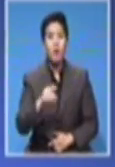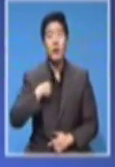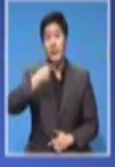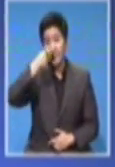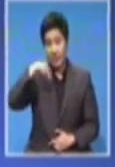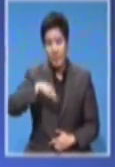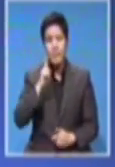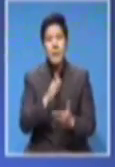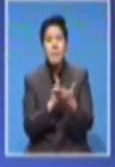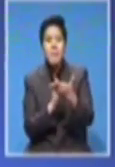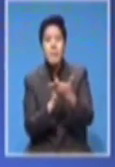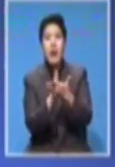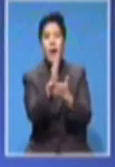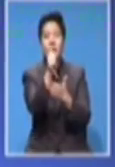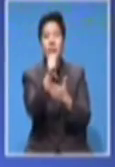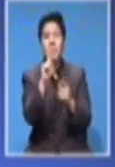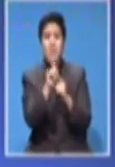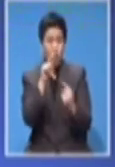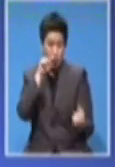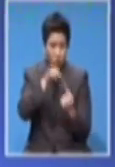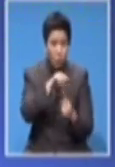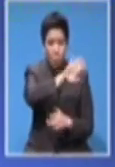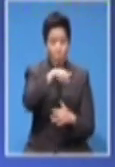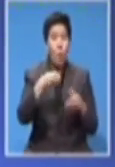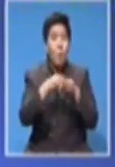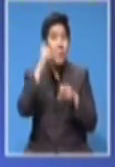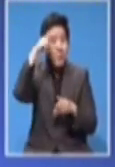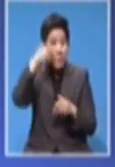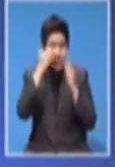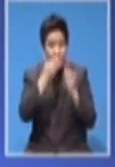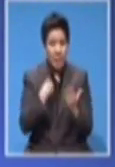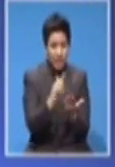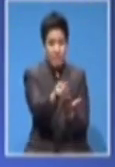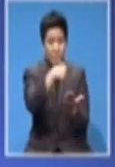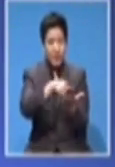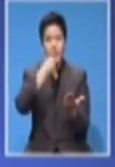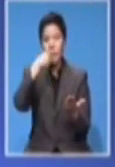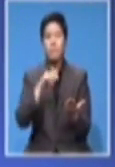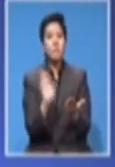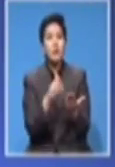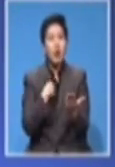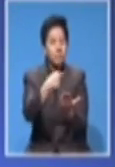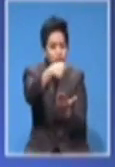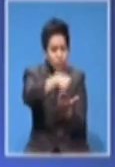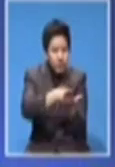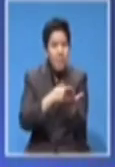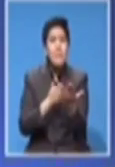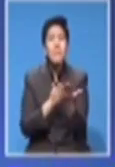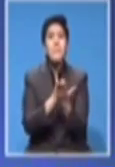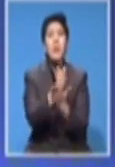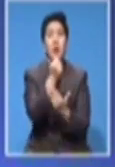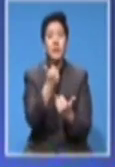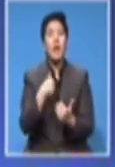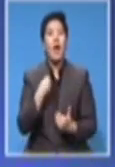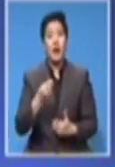ยนั้นเป็นเพียงทางผ่านไม่ใช่ประเทศเป้าหมายของชาวโรฮิงญาผมได้สั่งการให้กระทรวงกลาโหมได้จัดตั้งศูนย์อำนวยการล